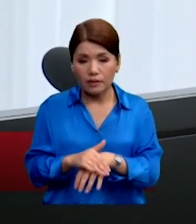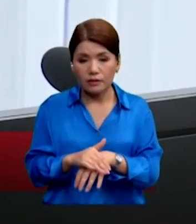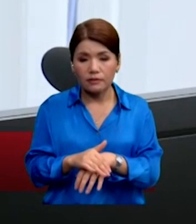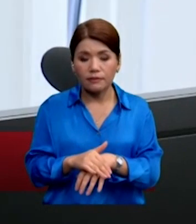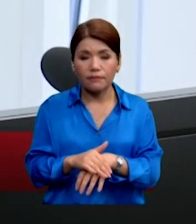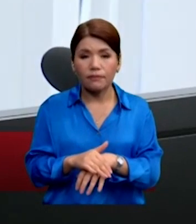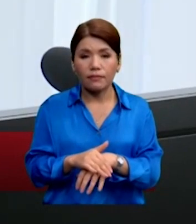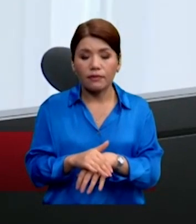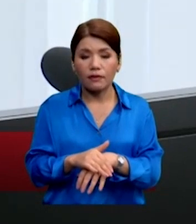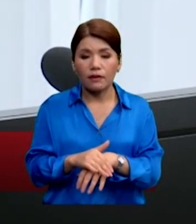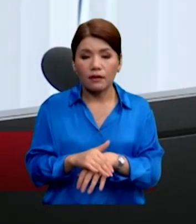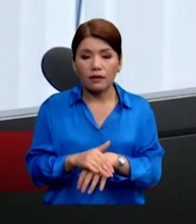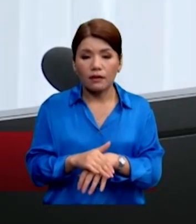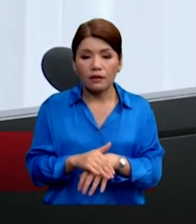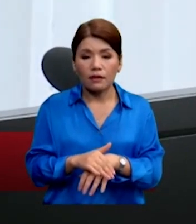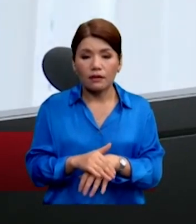делу.